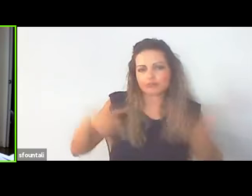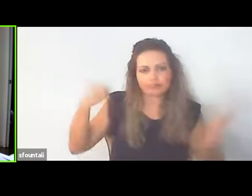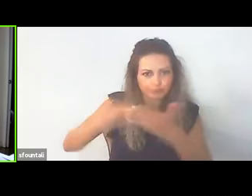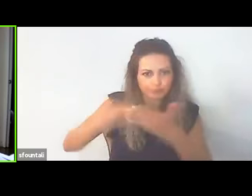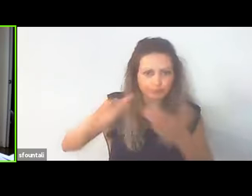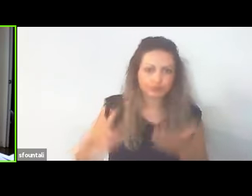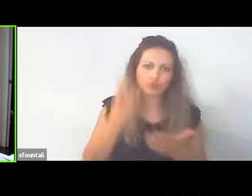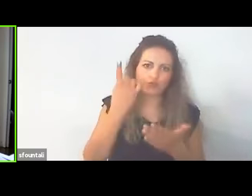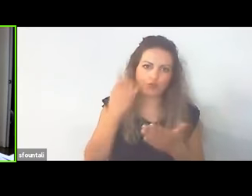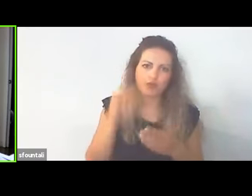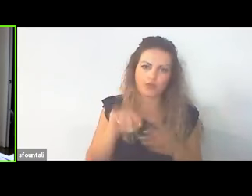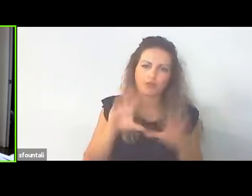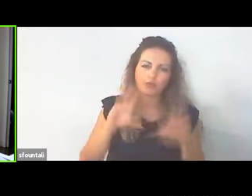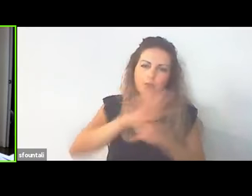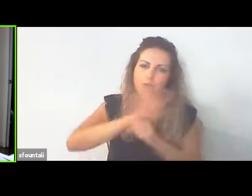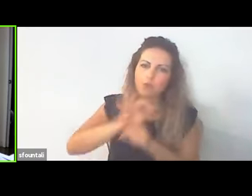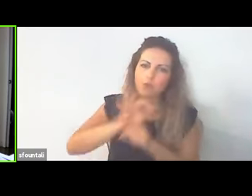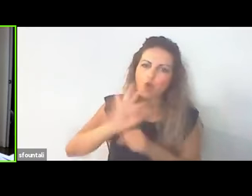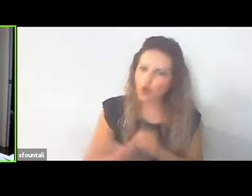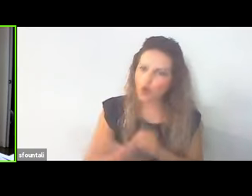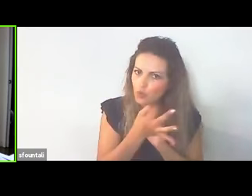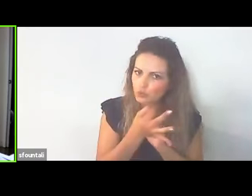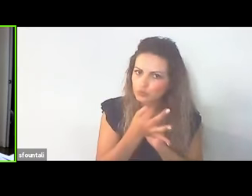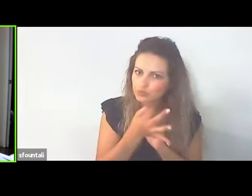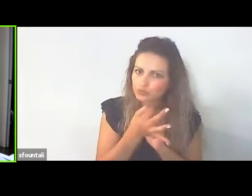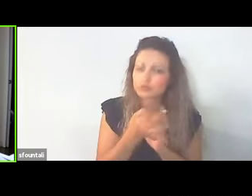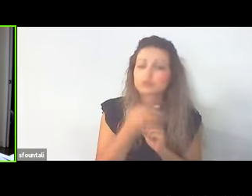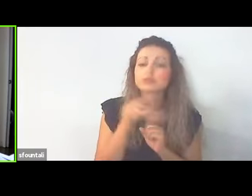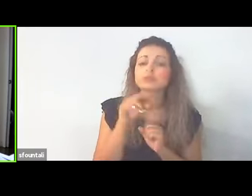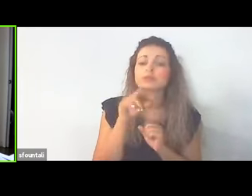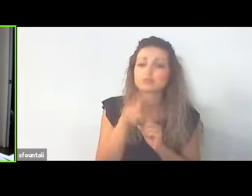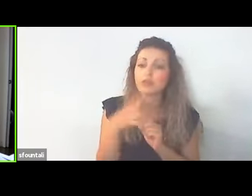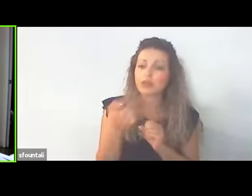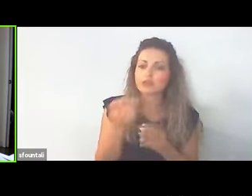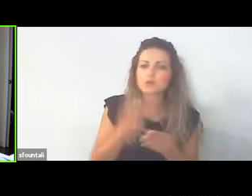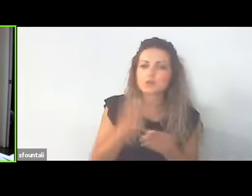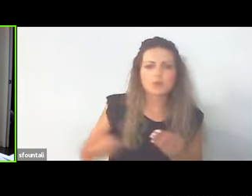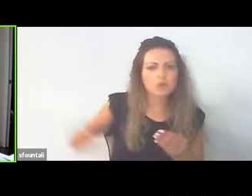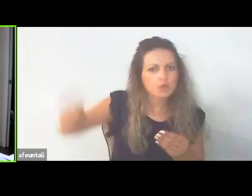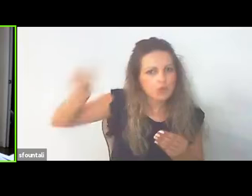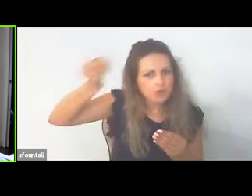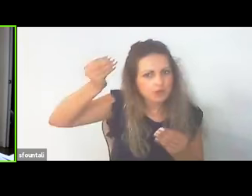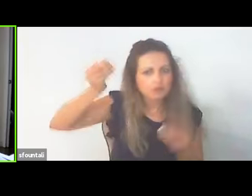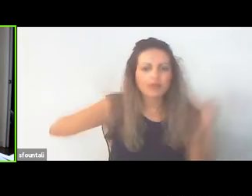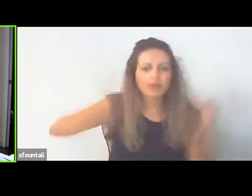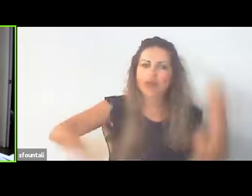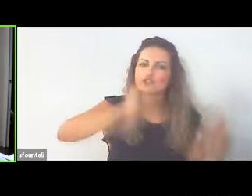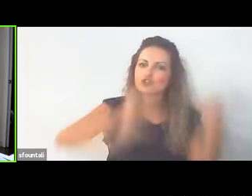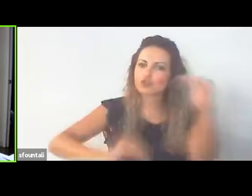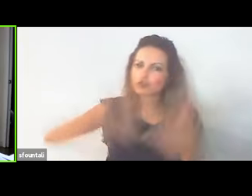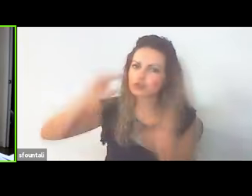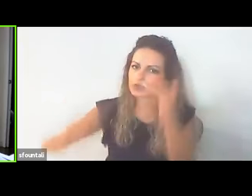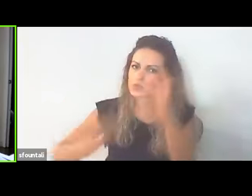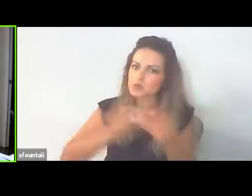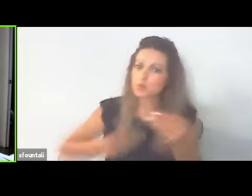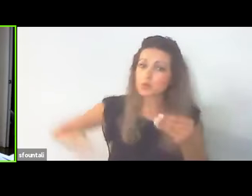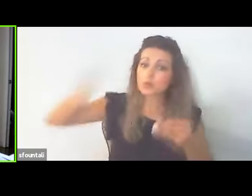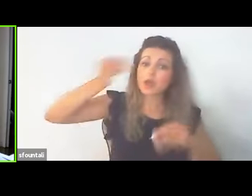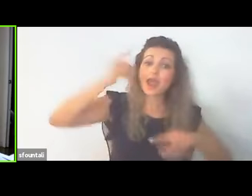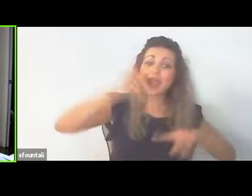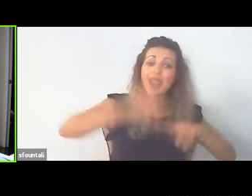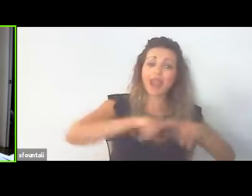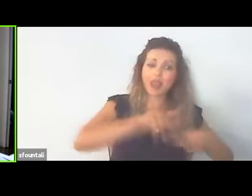της πανδημίας του κορονοϊού, μία επιδείνωση των ανισοτήτων και σε ελληνικό αλλά και σε ευρωπαϊκό επίπεδο. Να πω